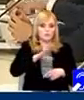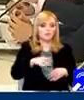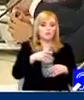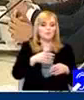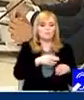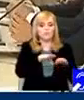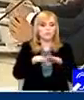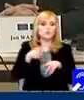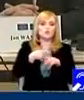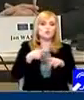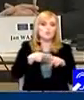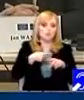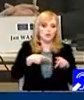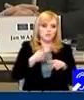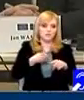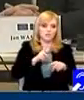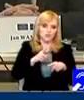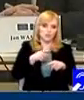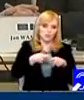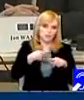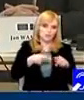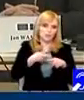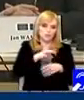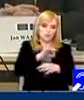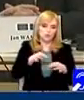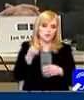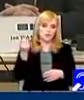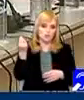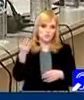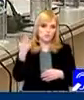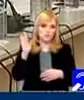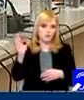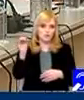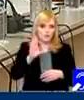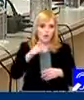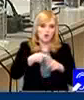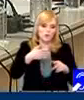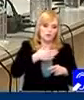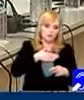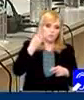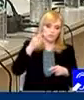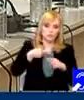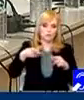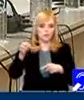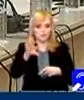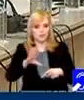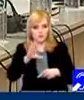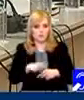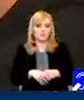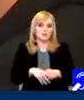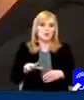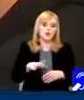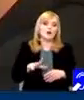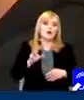mult din jumătate din costurile fiecărui proiect. Administratorii orașelor Călăraș, Cantemir și a localității Feșterița din Ștefan Vodă s-au